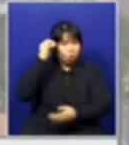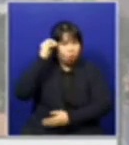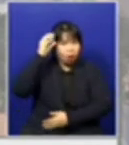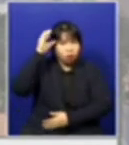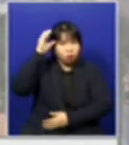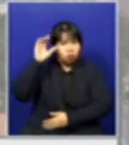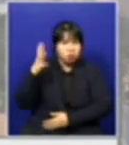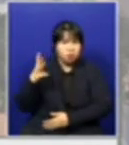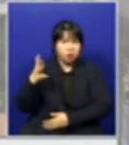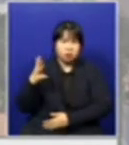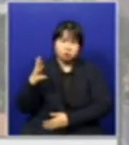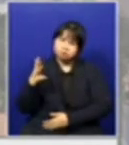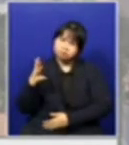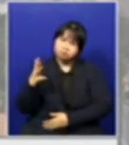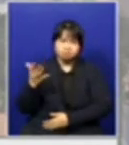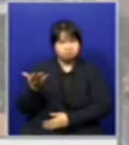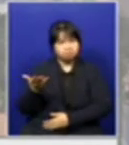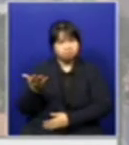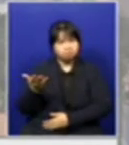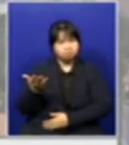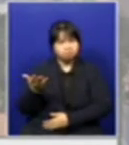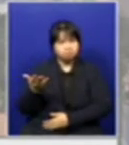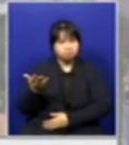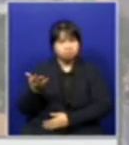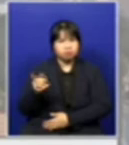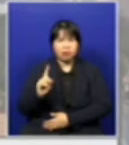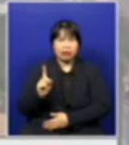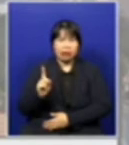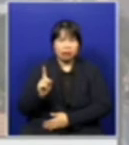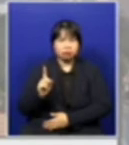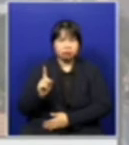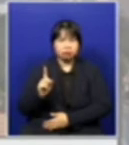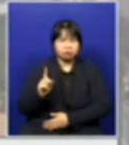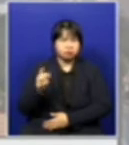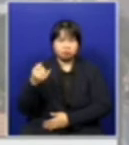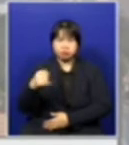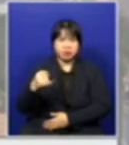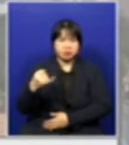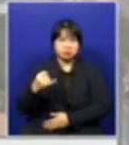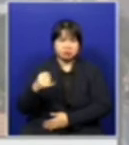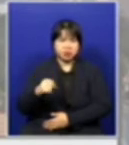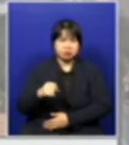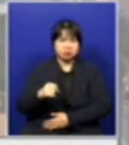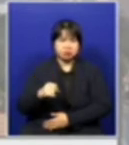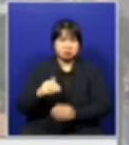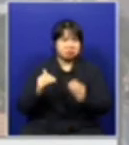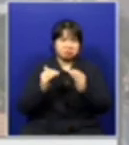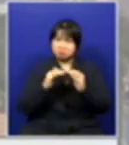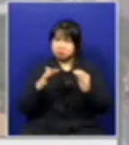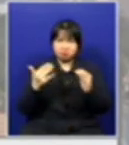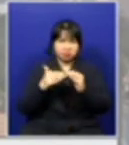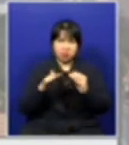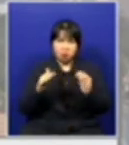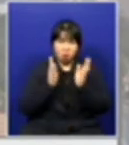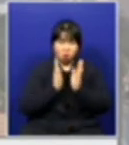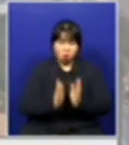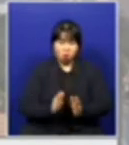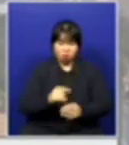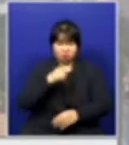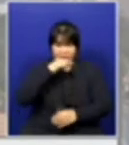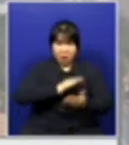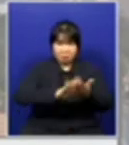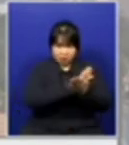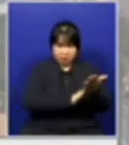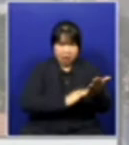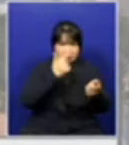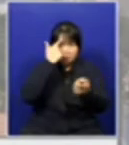นี้ก็จะเป็นคำพูดที่ไม่ถูกต้องและก็ไม่เป็นธรรมต่อบุคลากรในประเทศของเรา